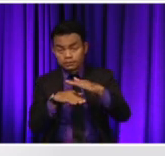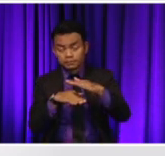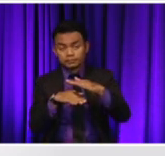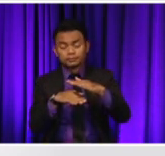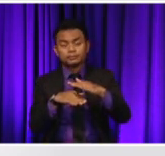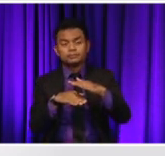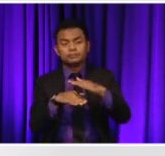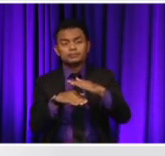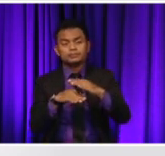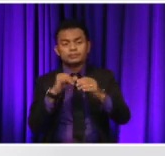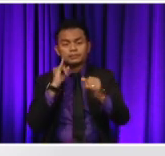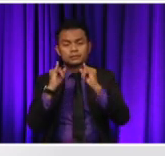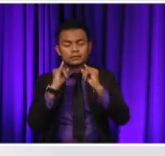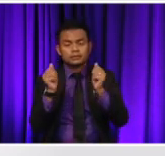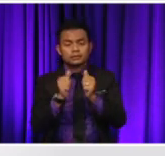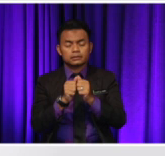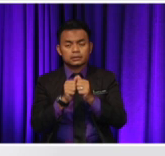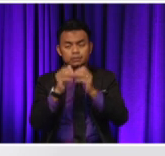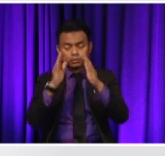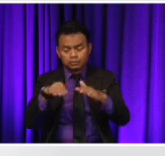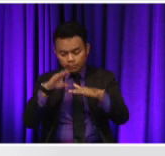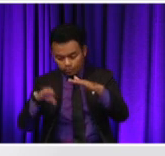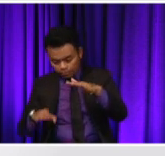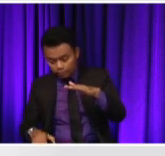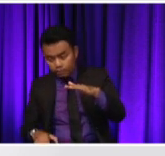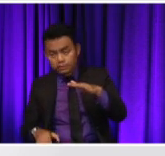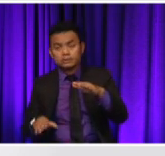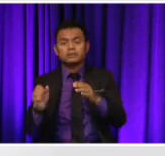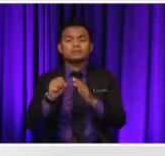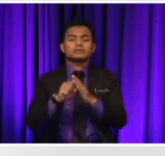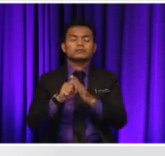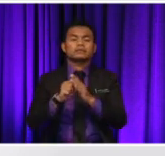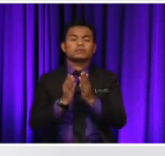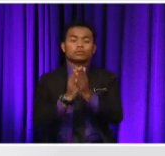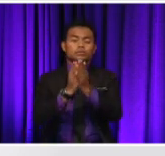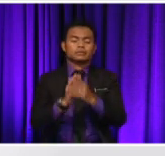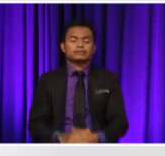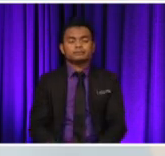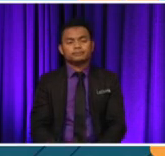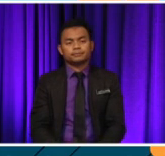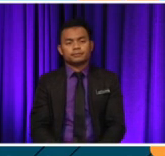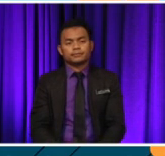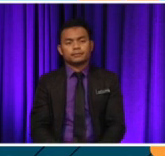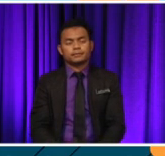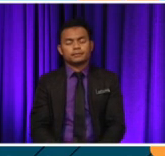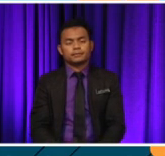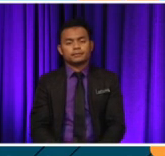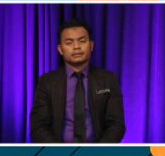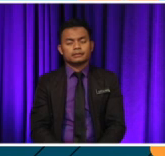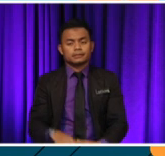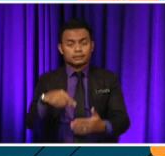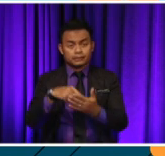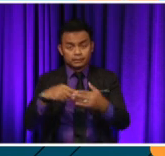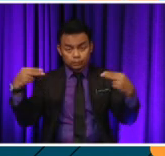dengan provinsi bawahan secara langsung Oke inilah hubung kait kemahiran dan peringkat